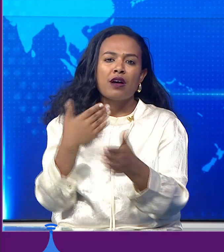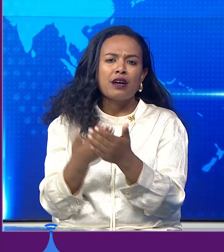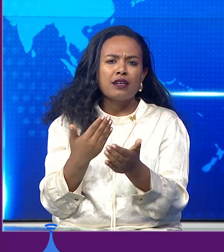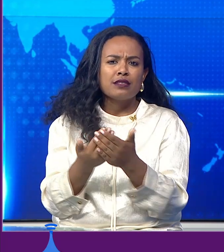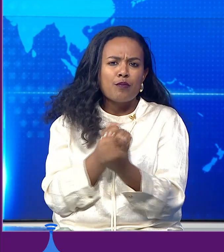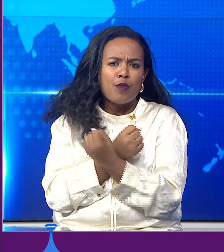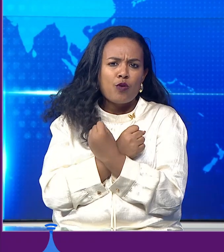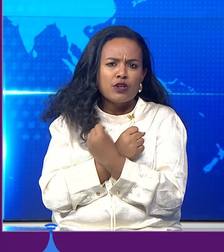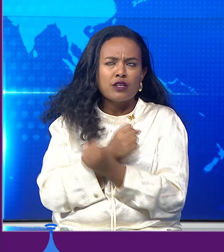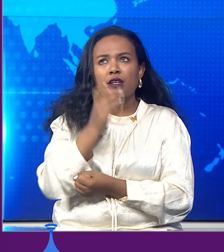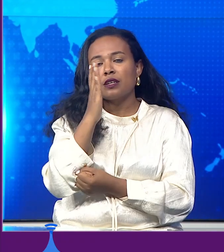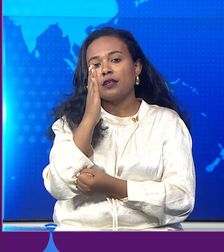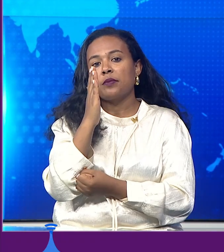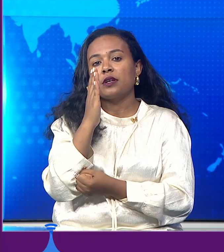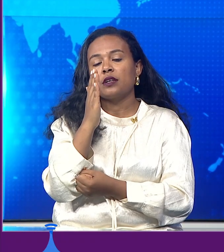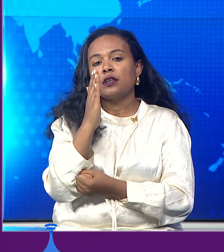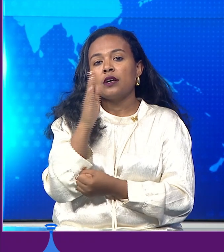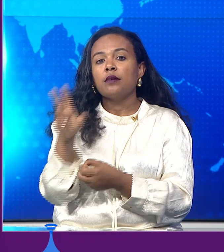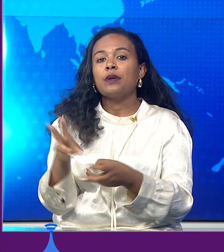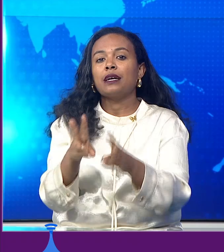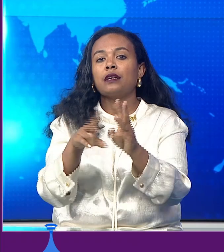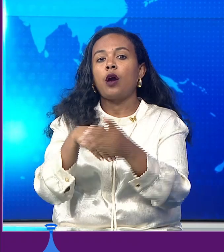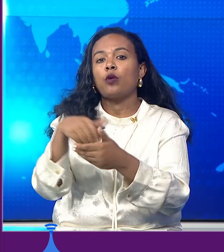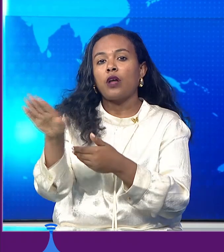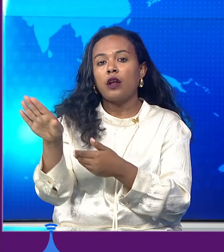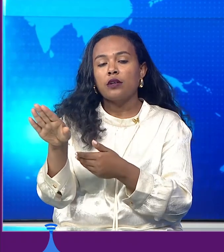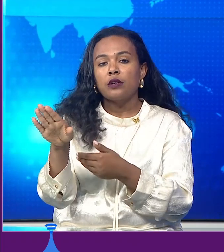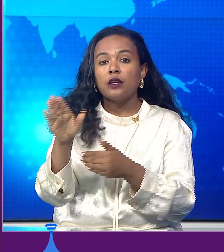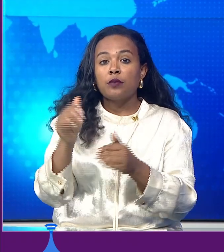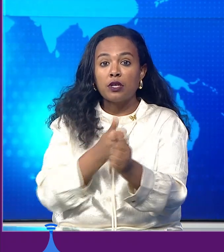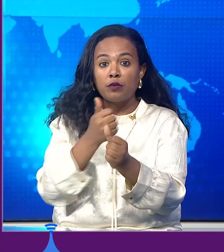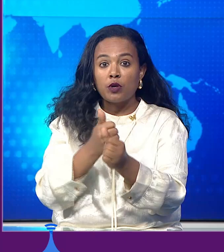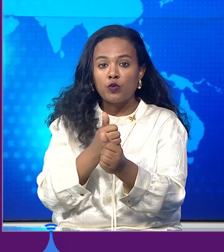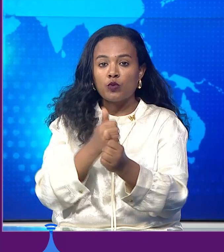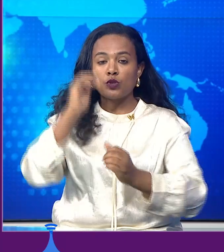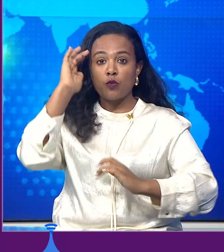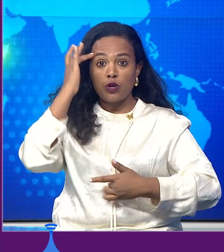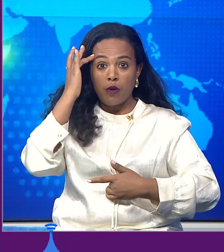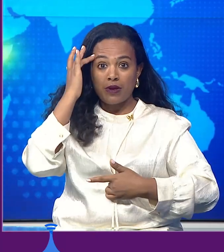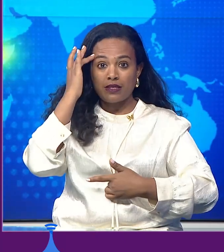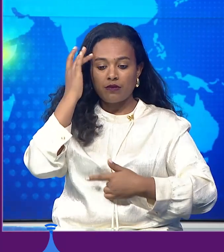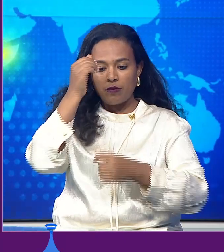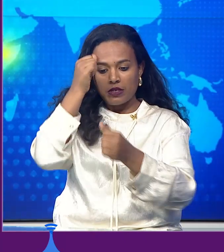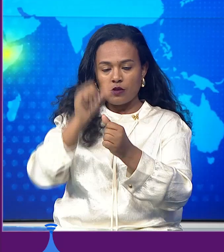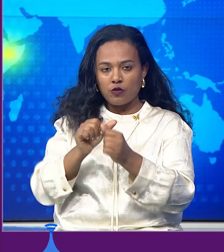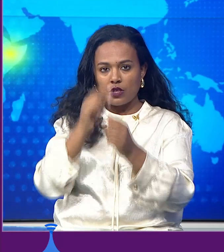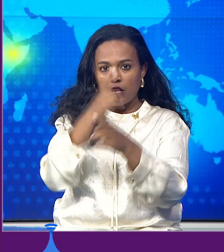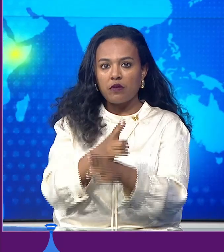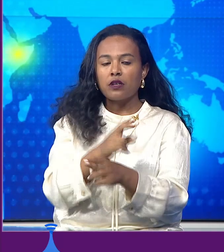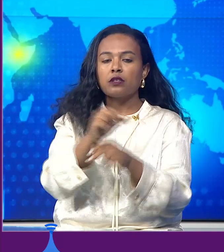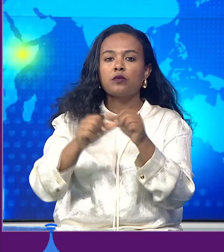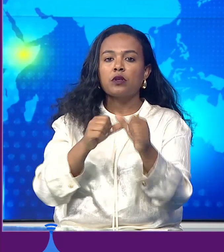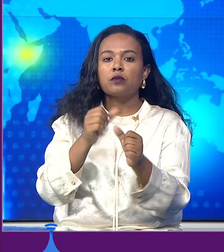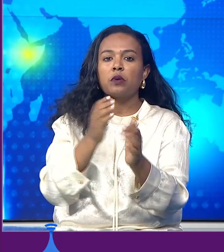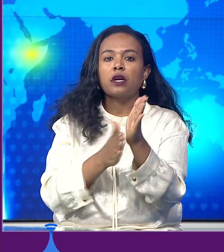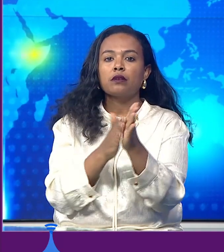መውደድ ከእግዚአብሔር መንገድ ያወጣል። ምእመኑ ሰሙነ ሕማማትን በማስታወስ ሲያከብር እርስ በርስ በይቅርታ ወደ